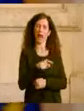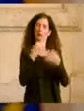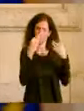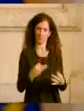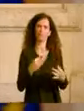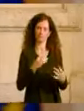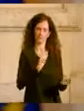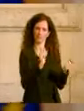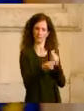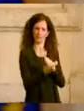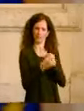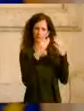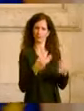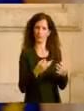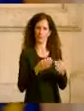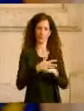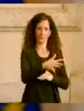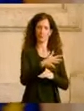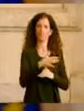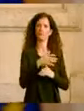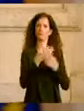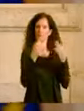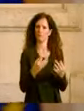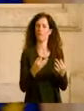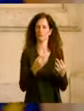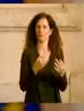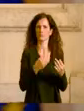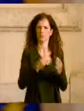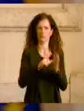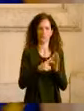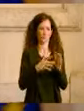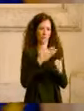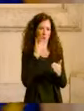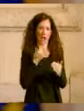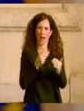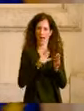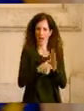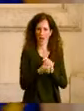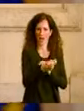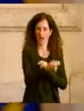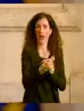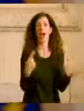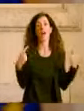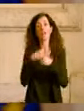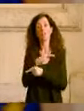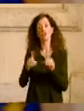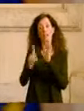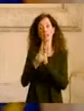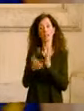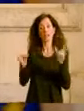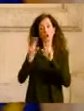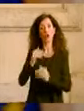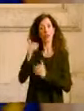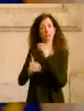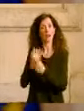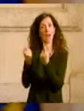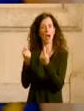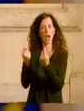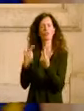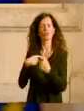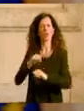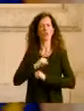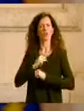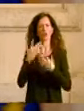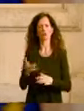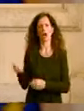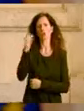finale per quanto riguarda la conversione, e per quanto riguarda invece il decreto rilancio, confido che già domani vada